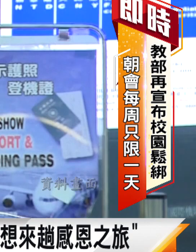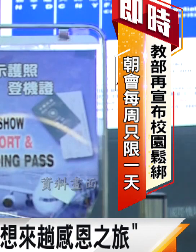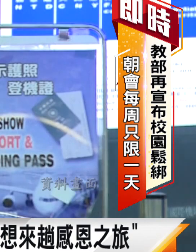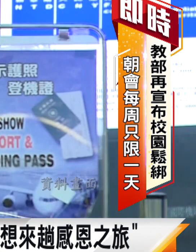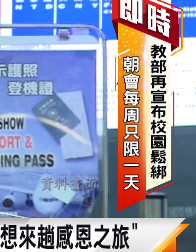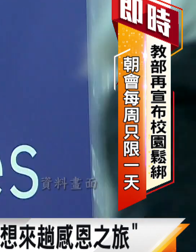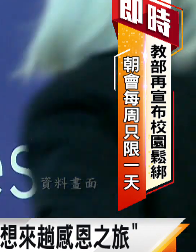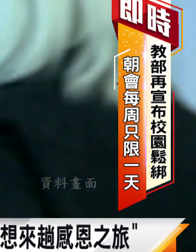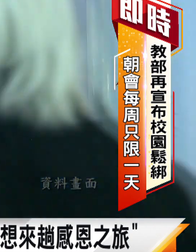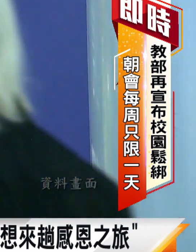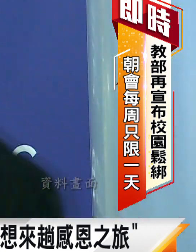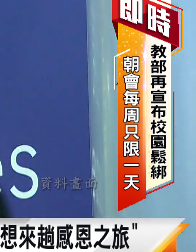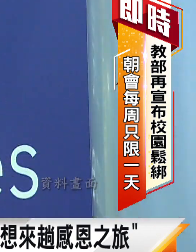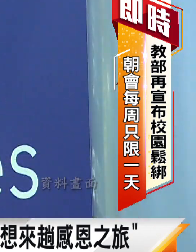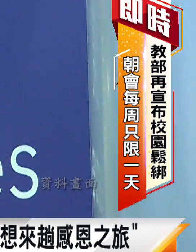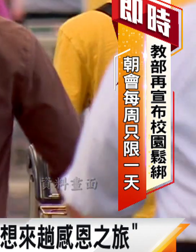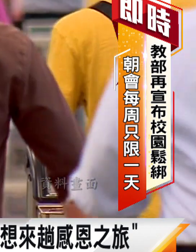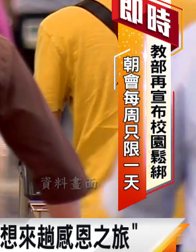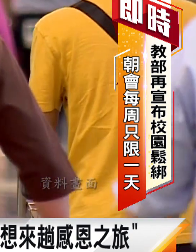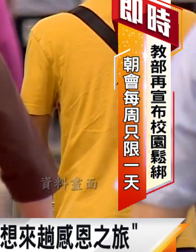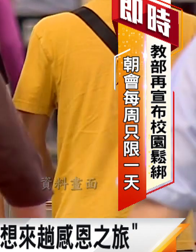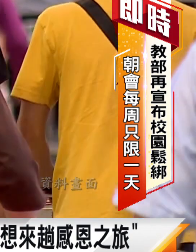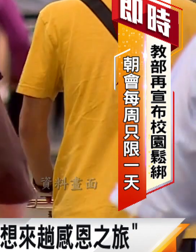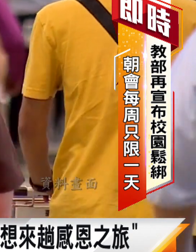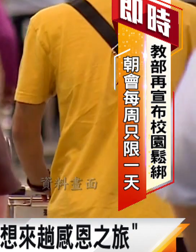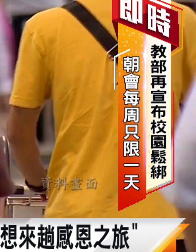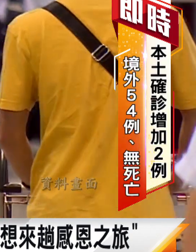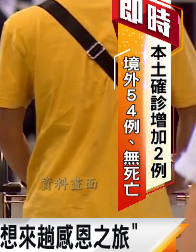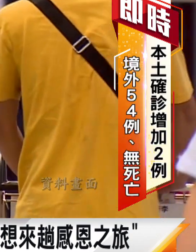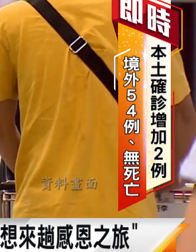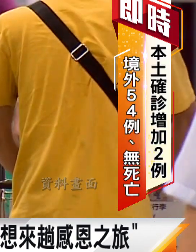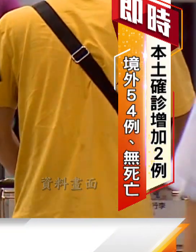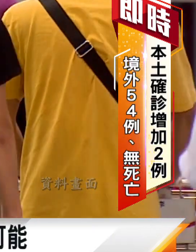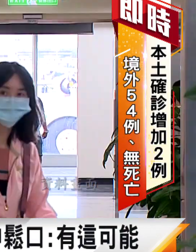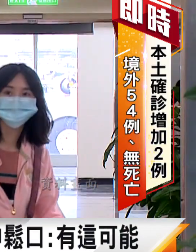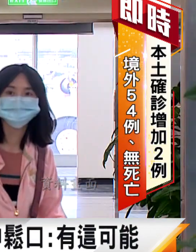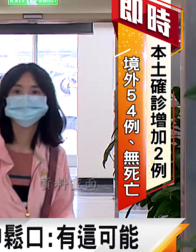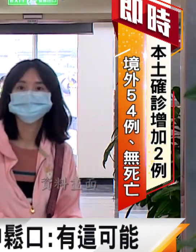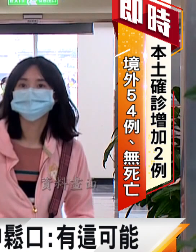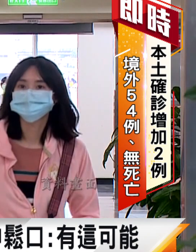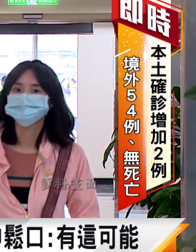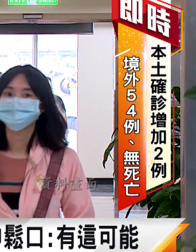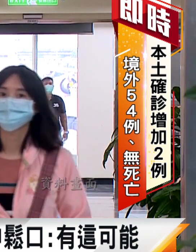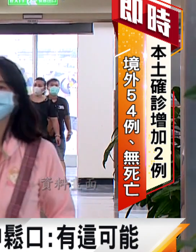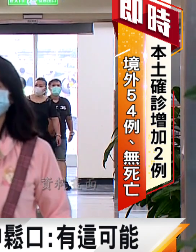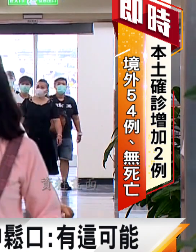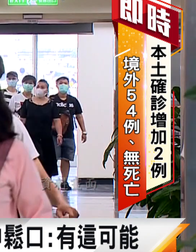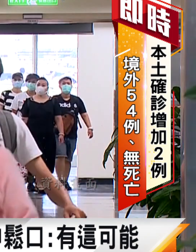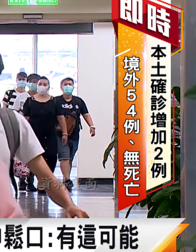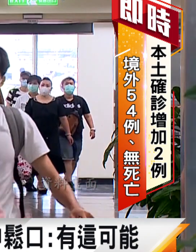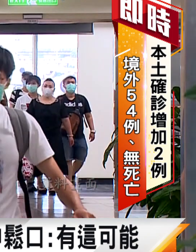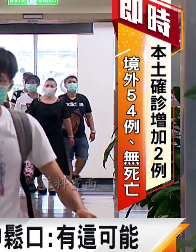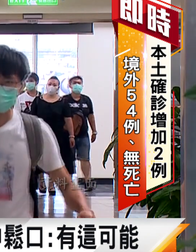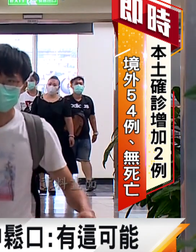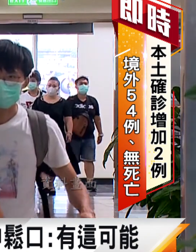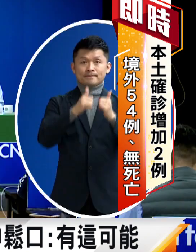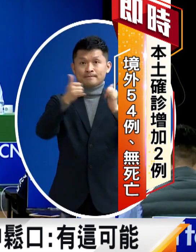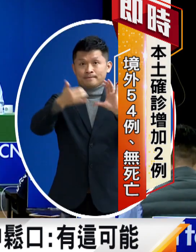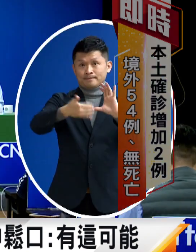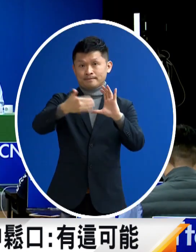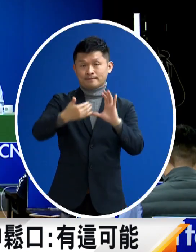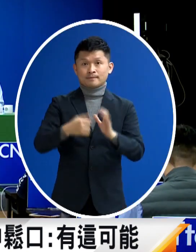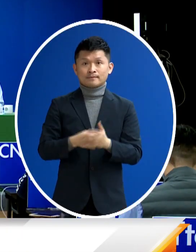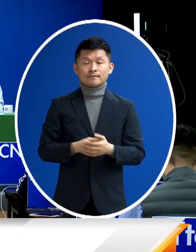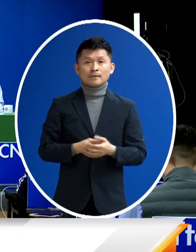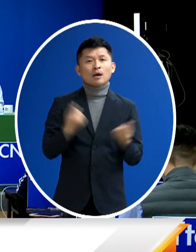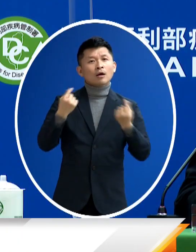划3月优先开放商务客。不过民众更期待的出国旅游有可能在今年下半年发生。 哦，